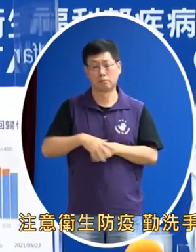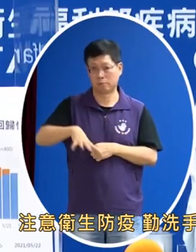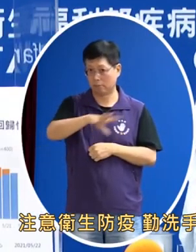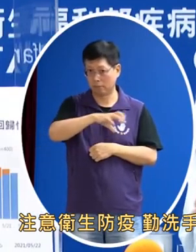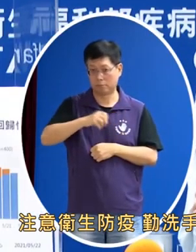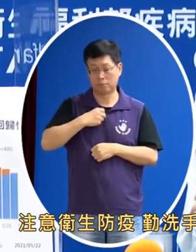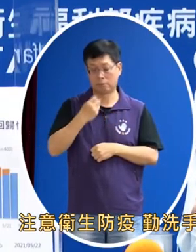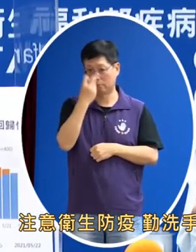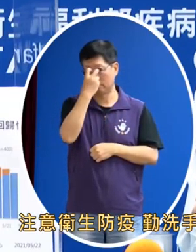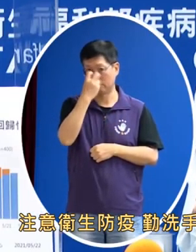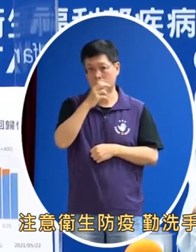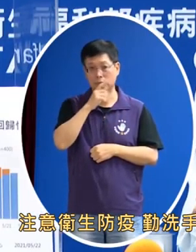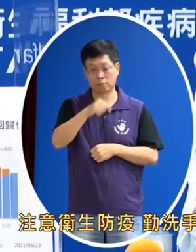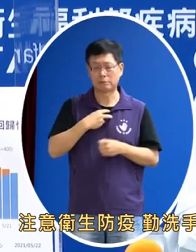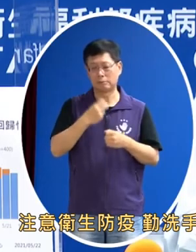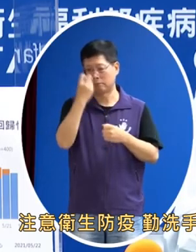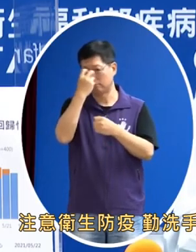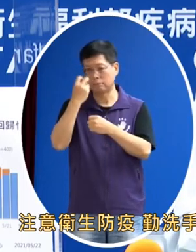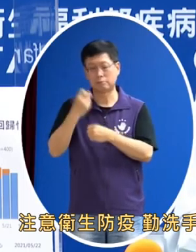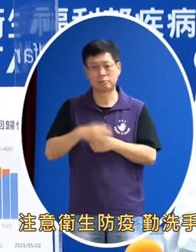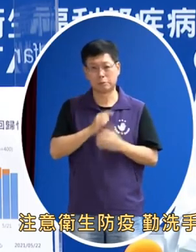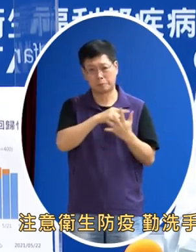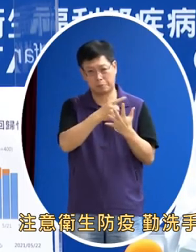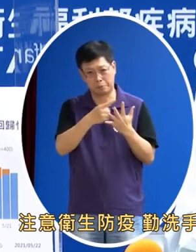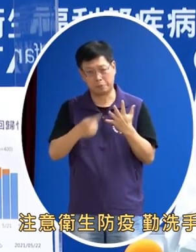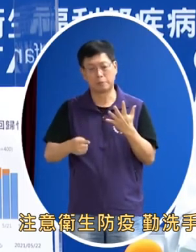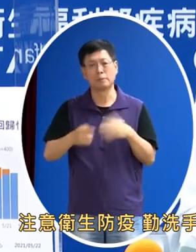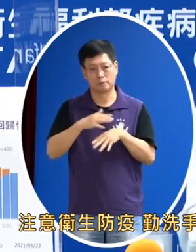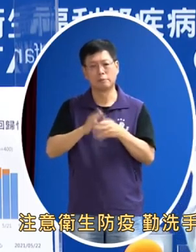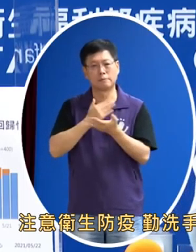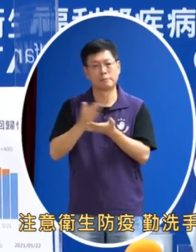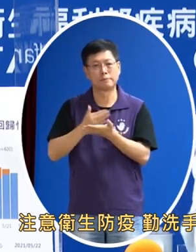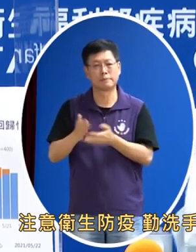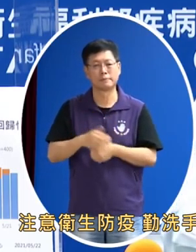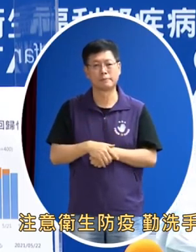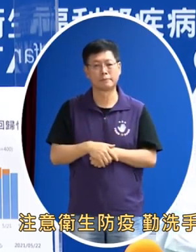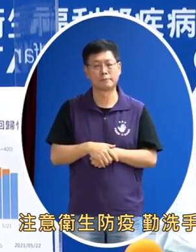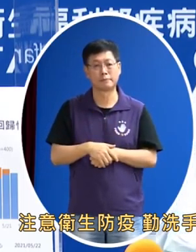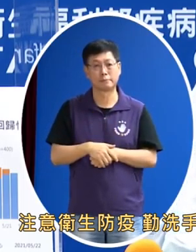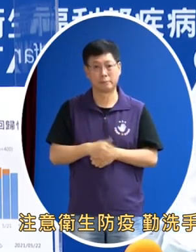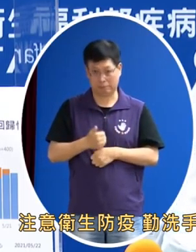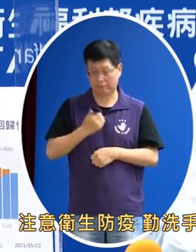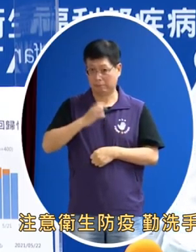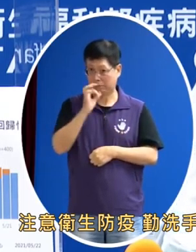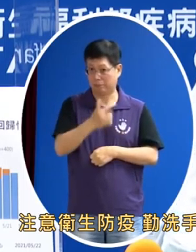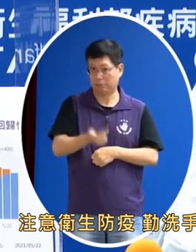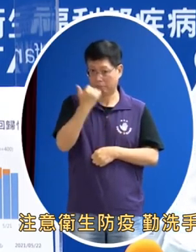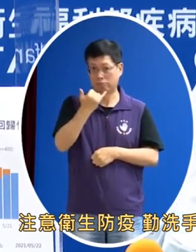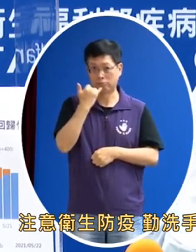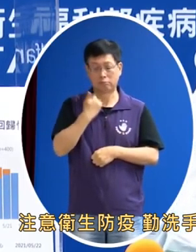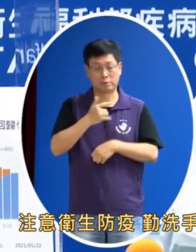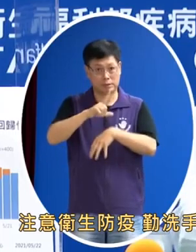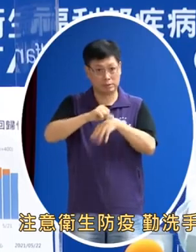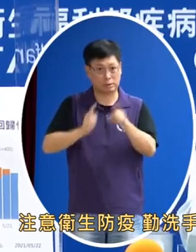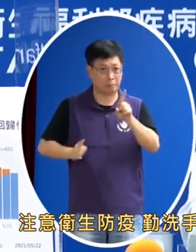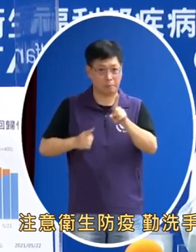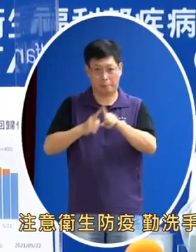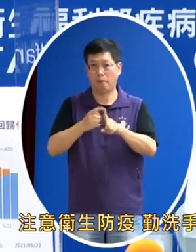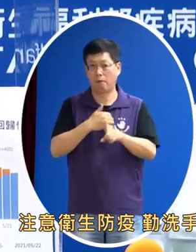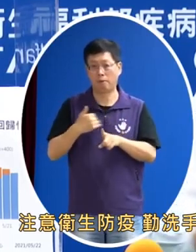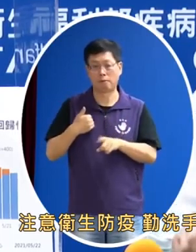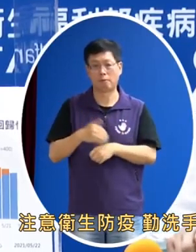215位女性，年龄也介于未满5岁到90多岁，发病日到裁剪日介于